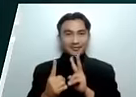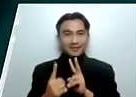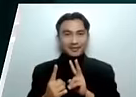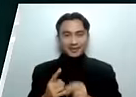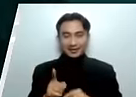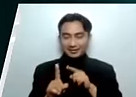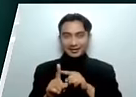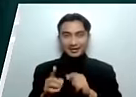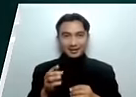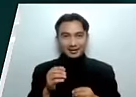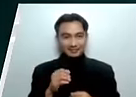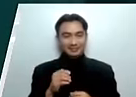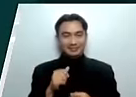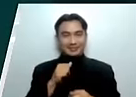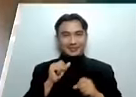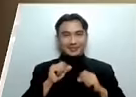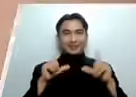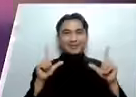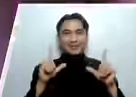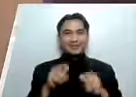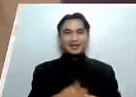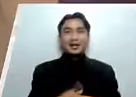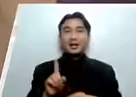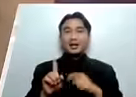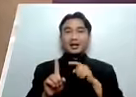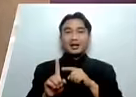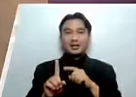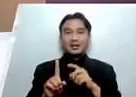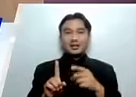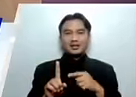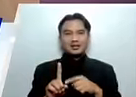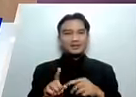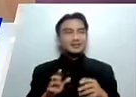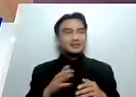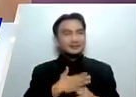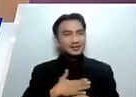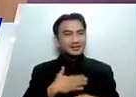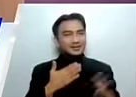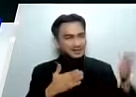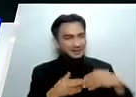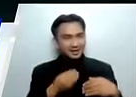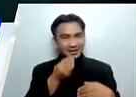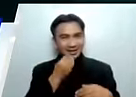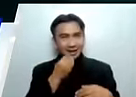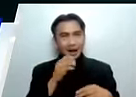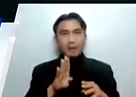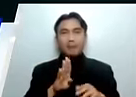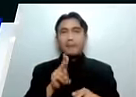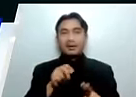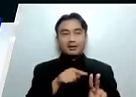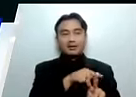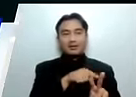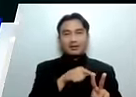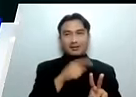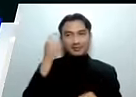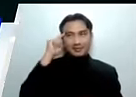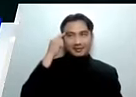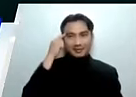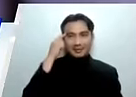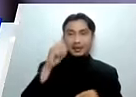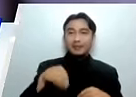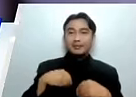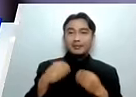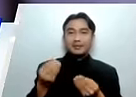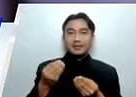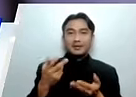Ang birthday girl kasi ang nagyayang kumain sa labas. Pero naisipan ni Jessa at Freya na magbigay ng birthday cake